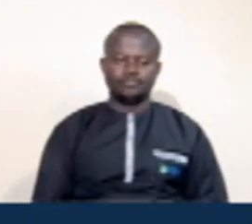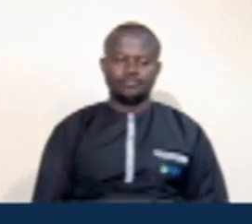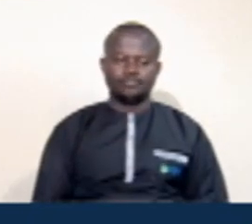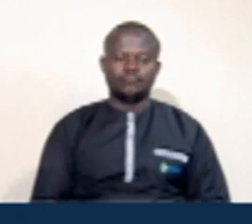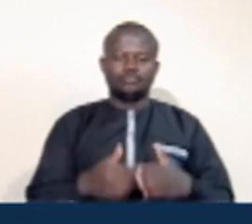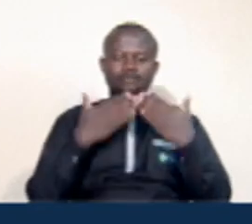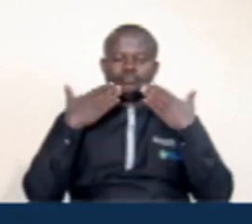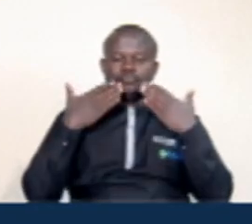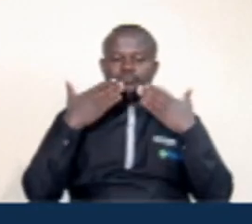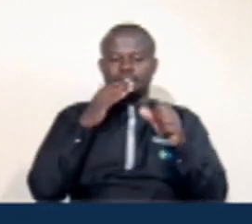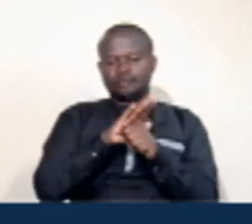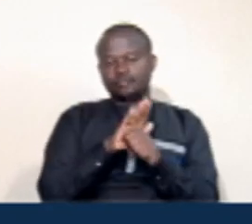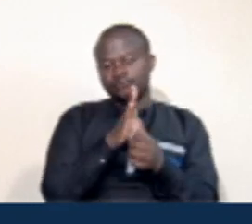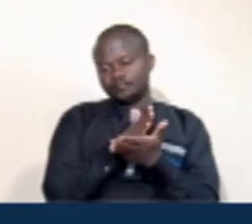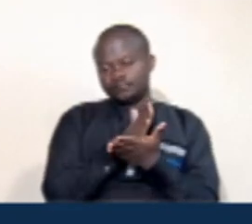nakoze nibyo